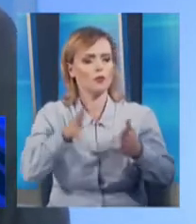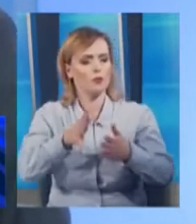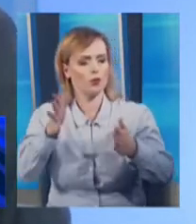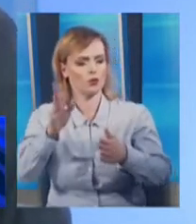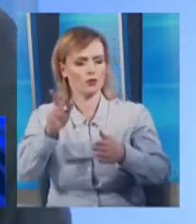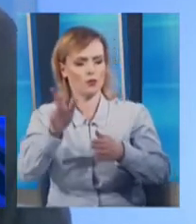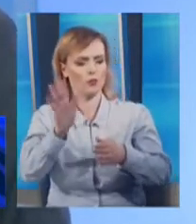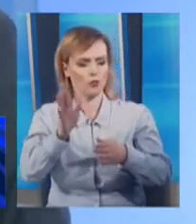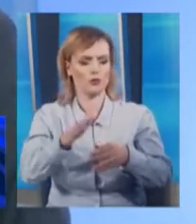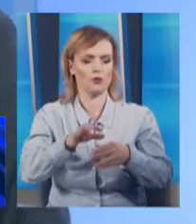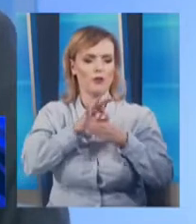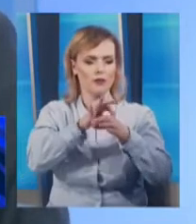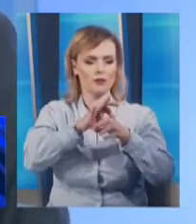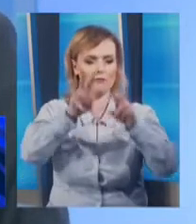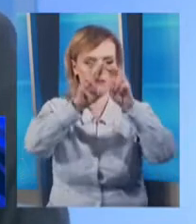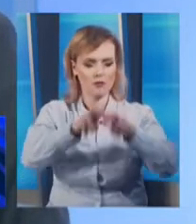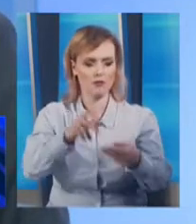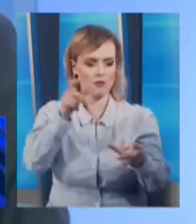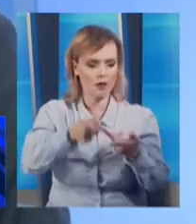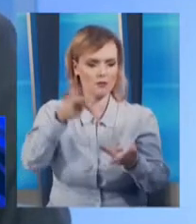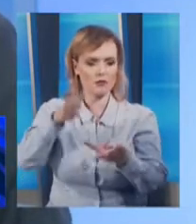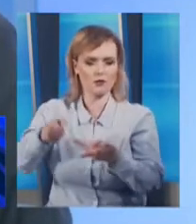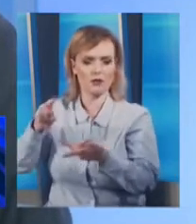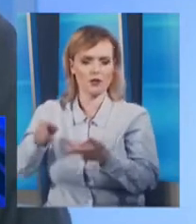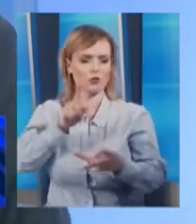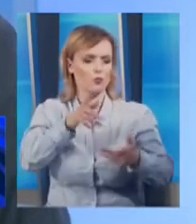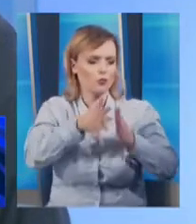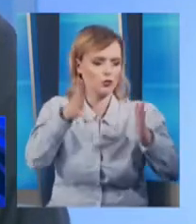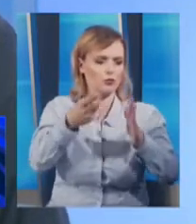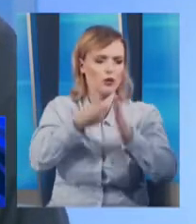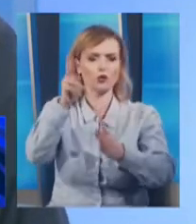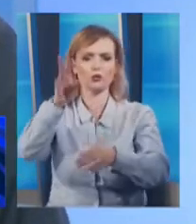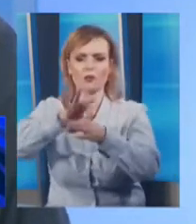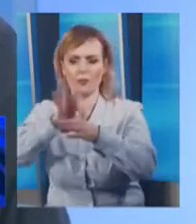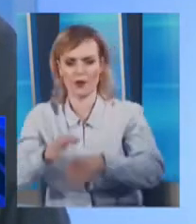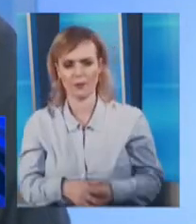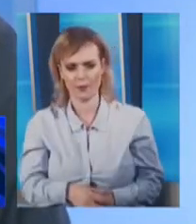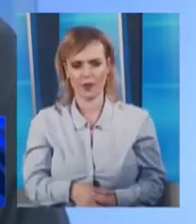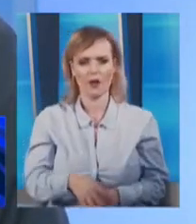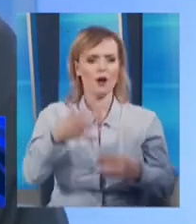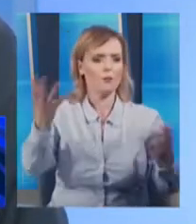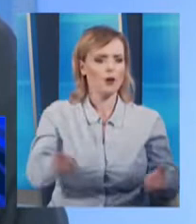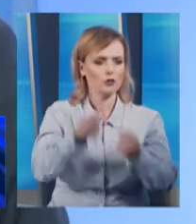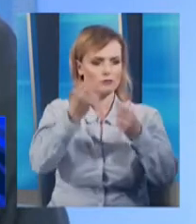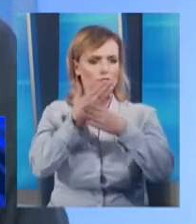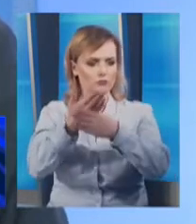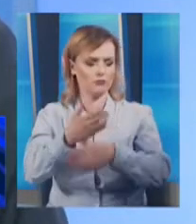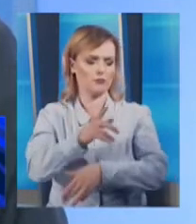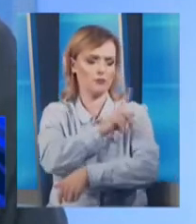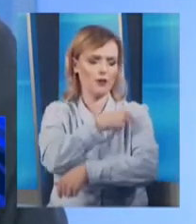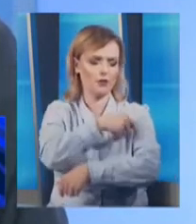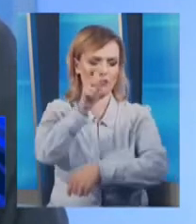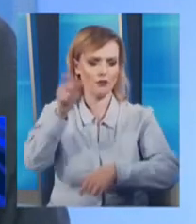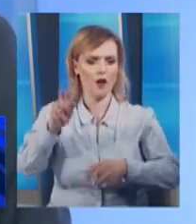multe pentru a identifica cei care sunt infectați, suport financiar și logistic pentru medici, reguli